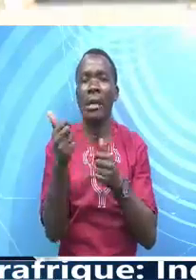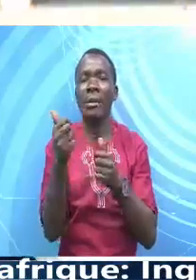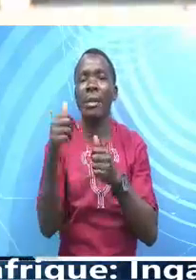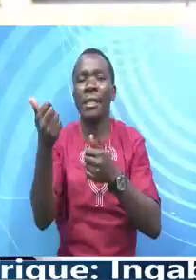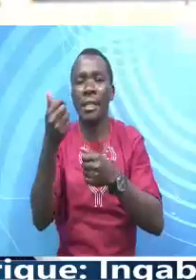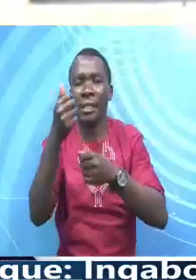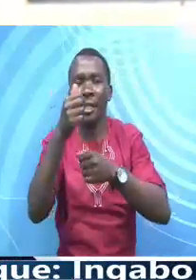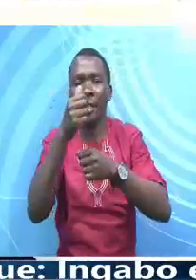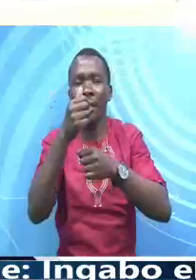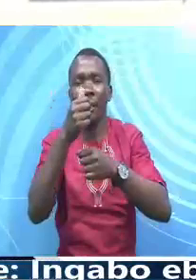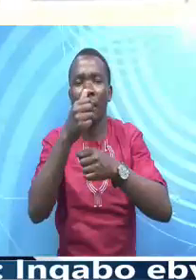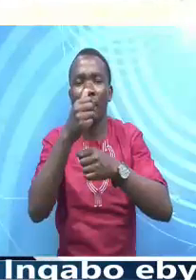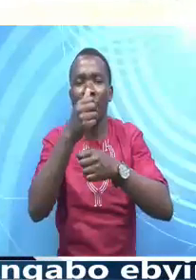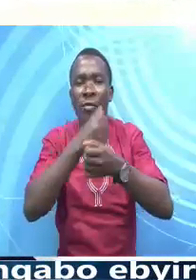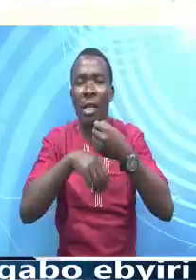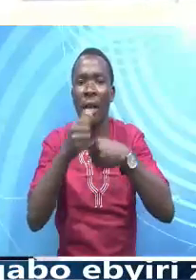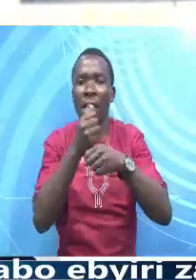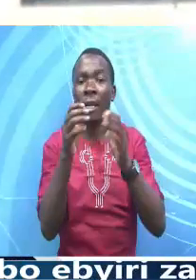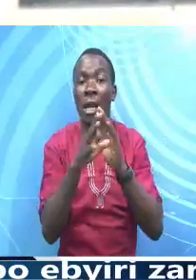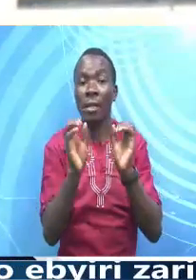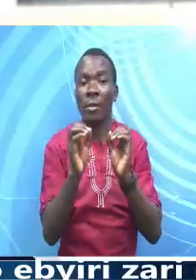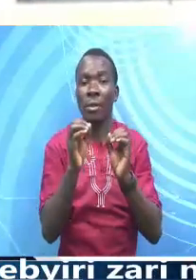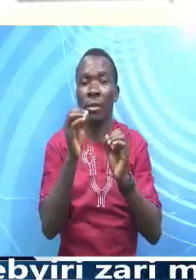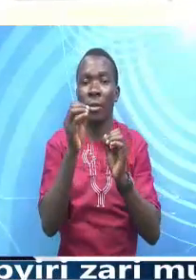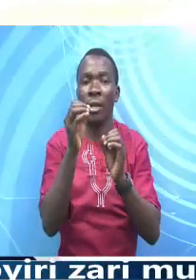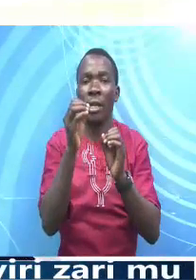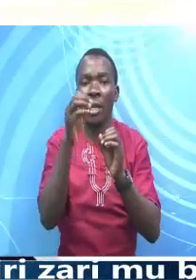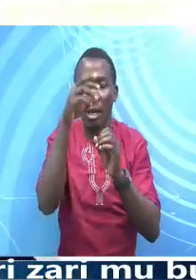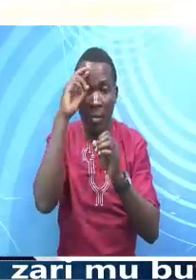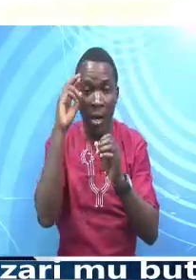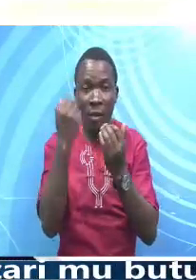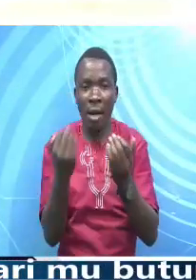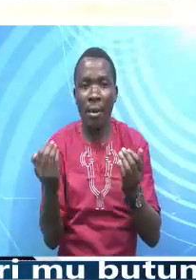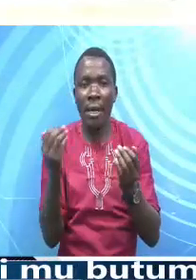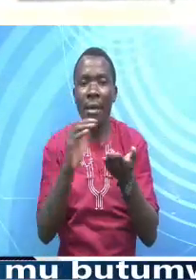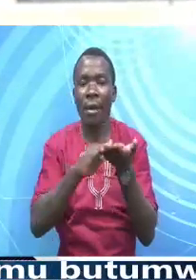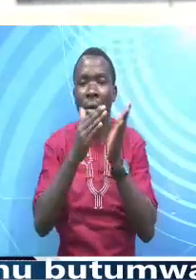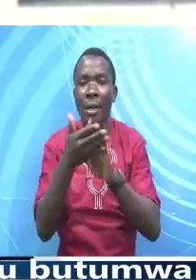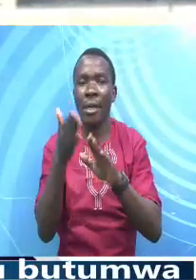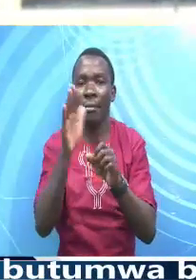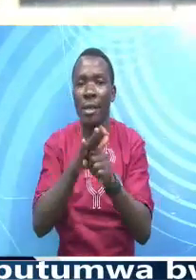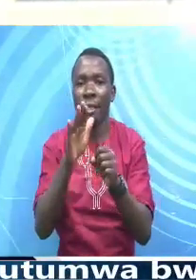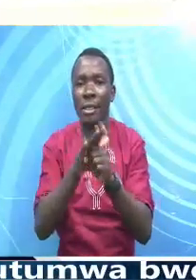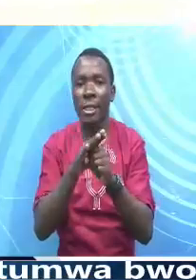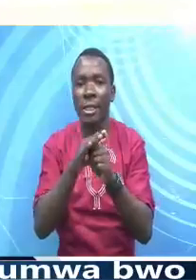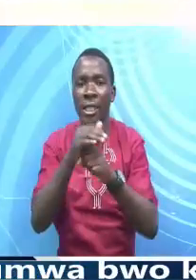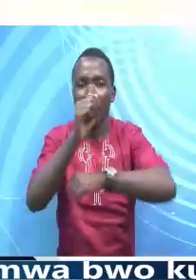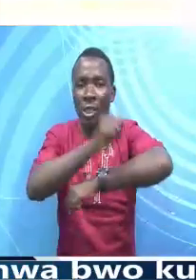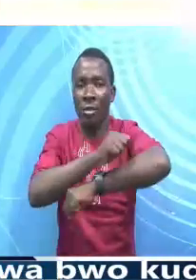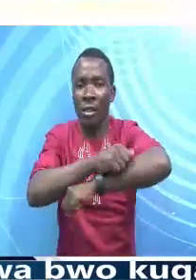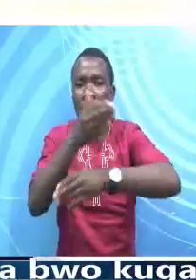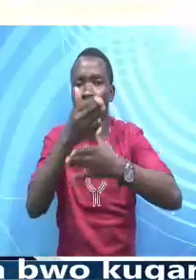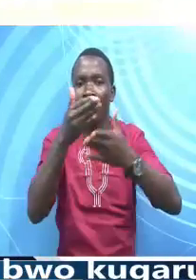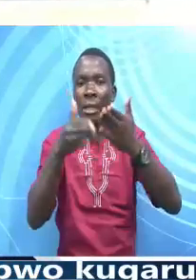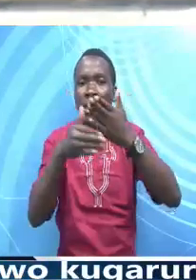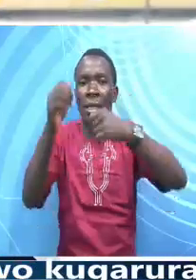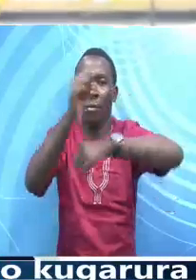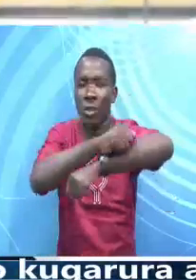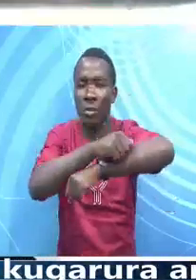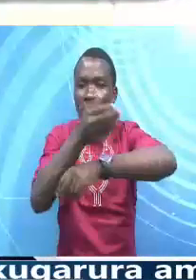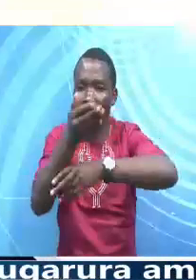abana babaye benshi ni kubera yuko ikigo cyacu nicyo cyabashe kubakirwa amashuri hari abana bari basanzwe